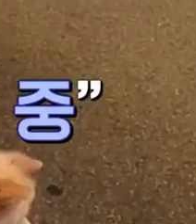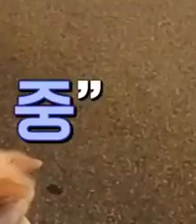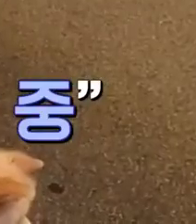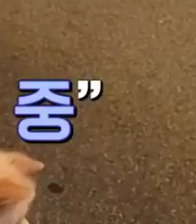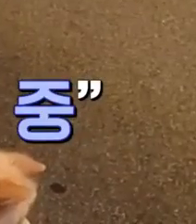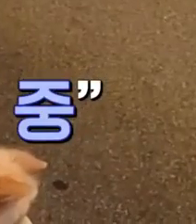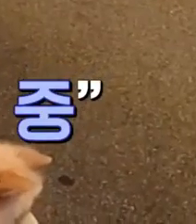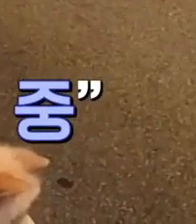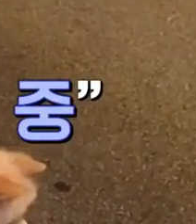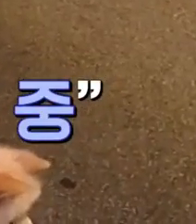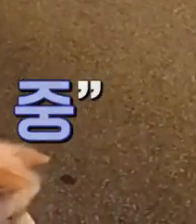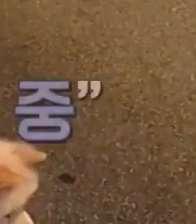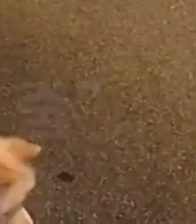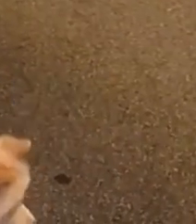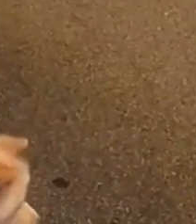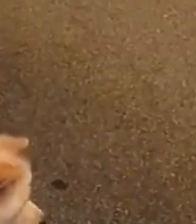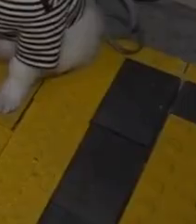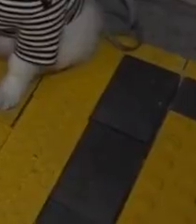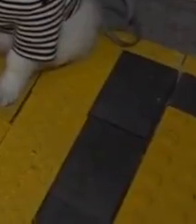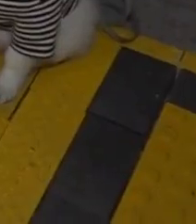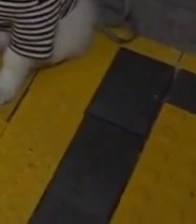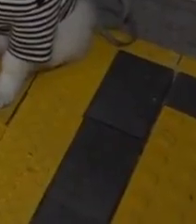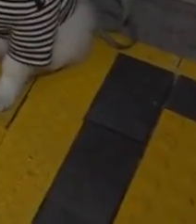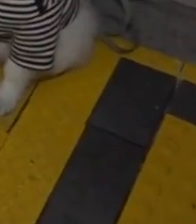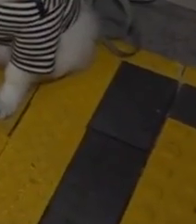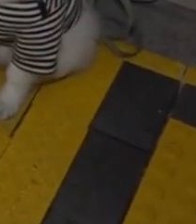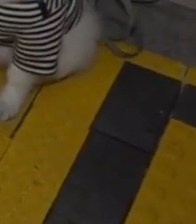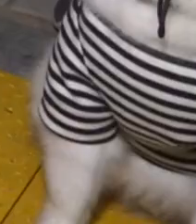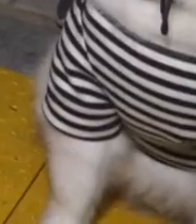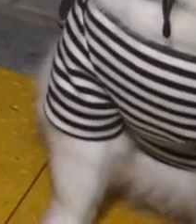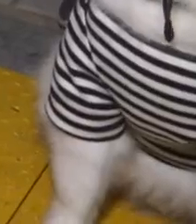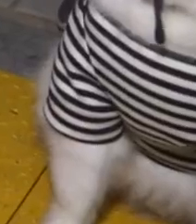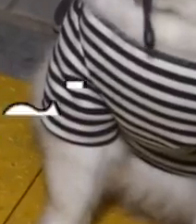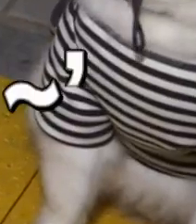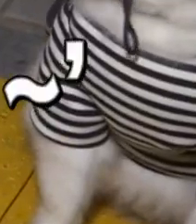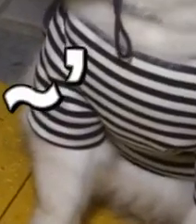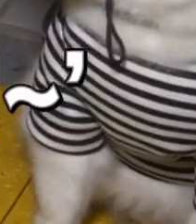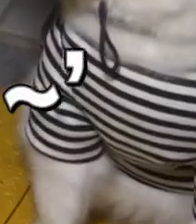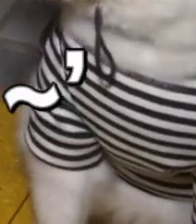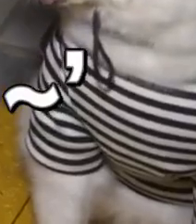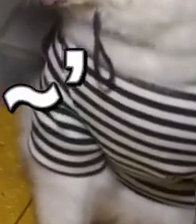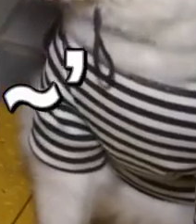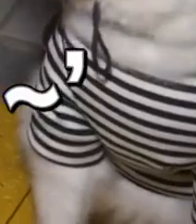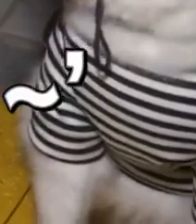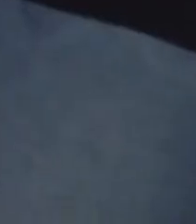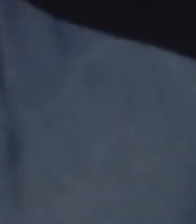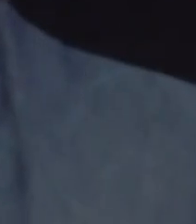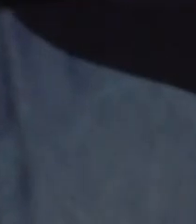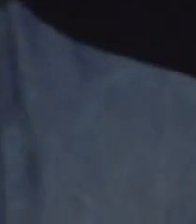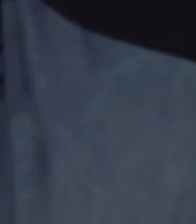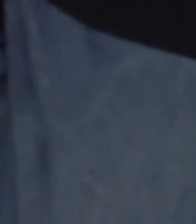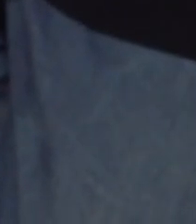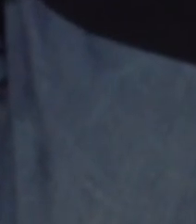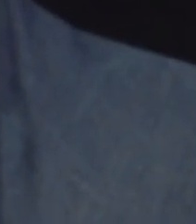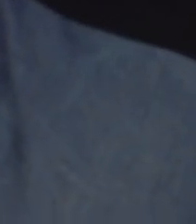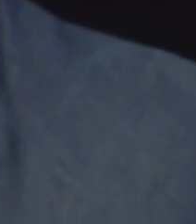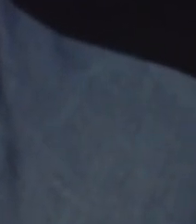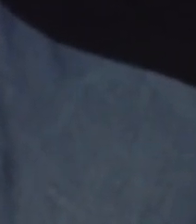힘써서 지키려고 많이 노력하고 있습니다 손 손